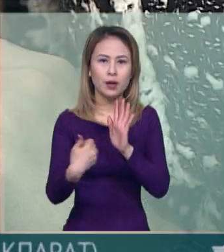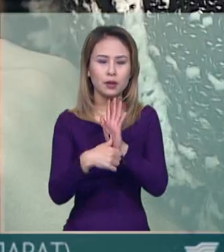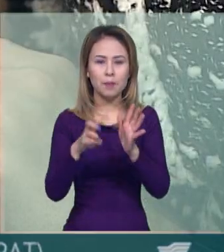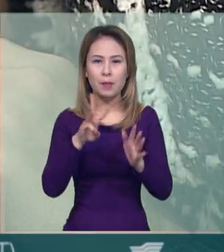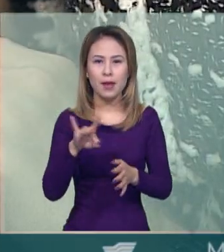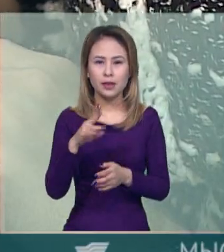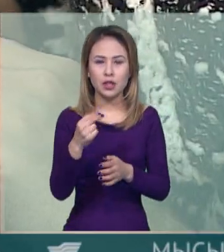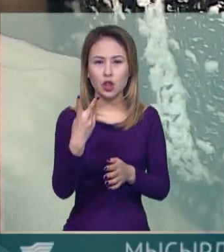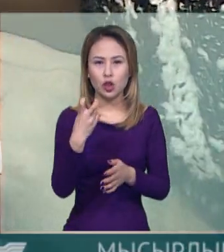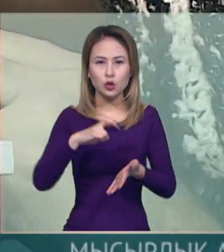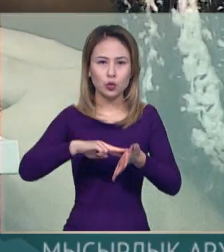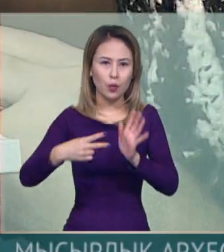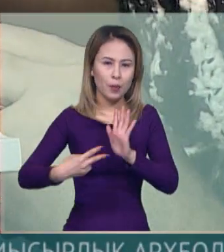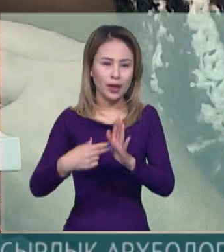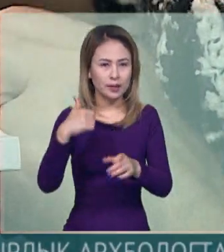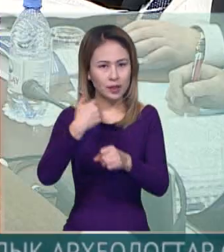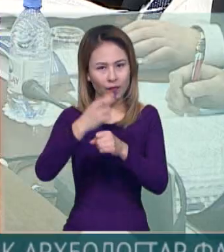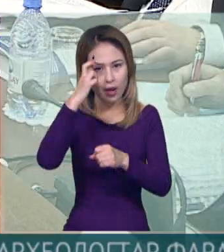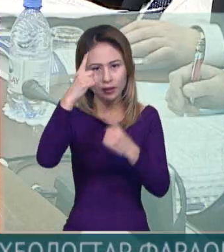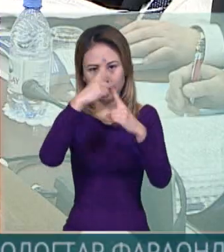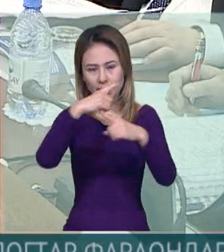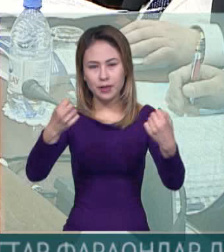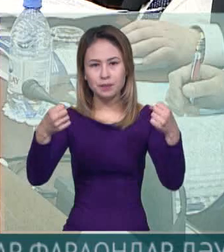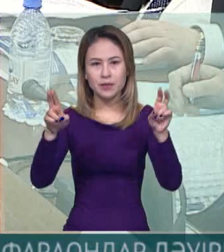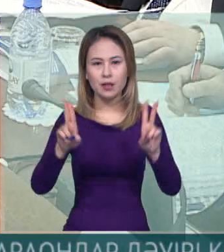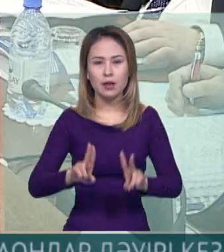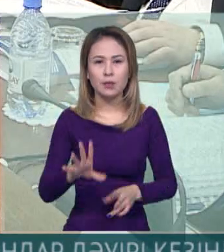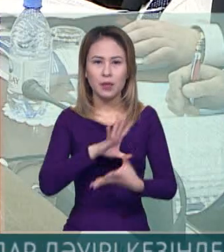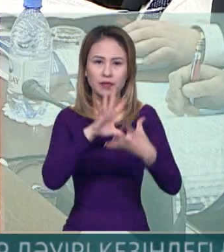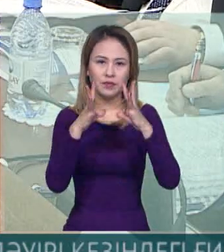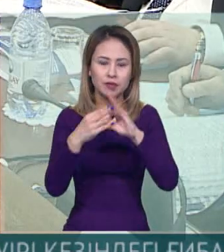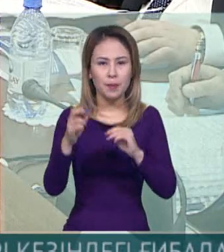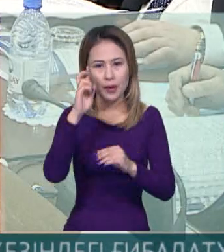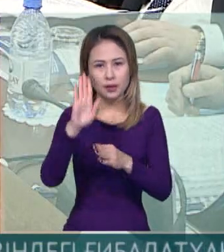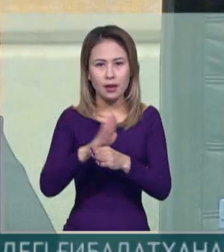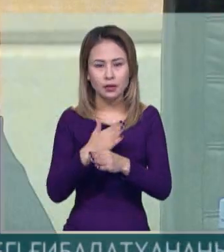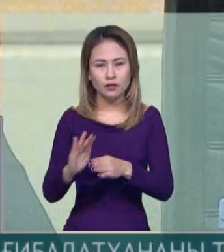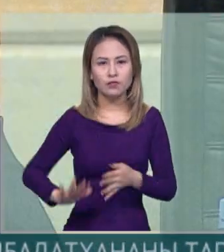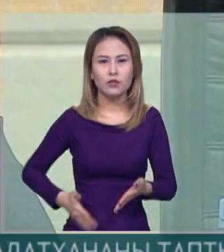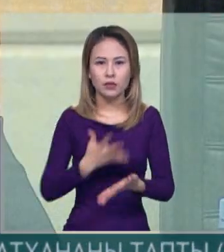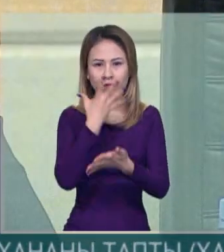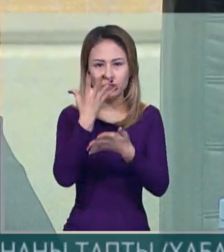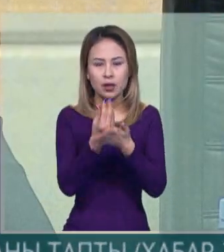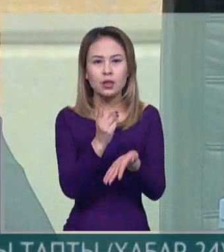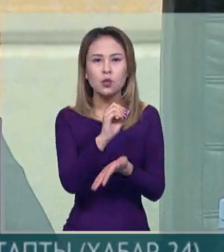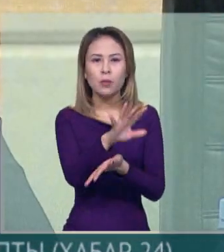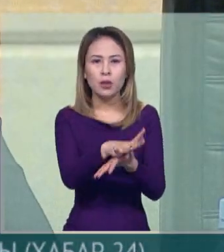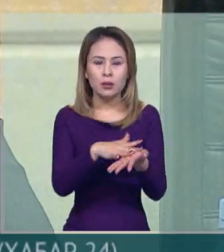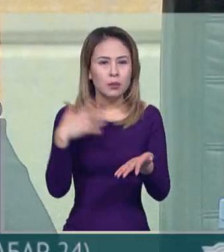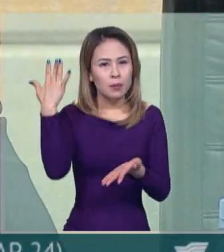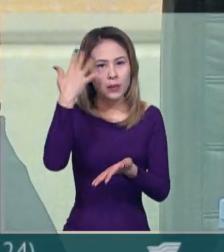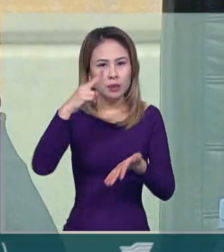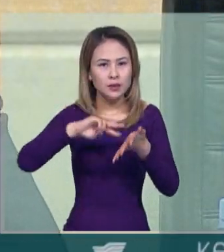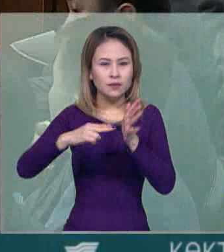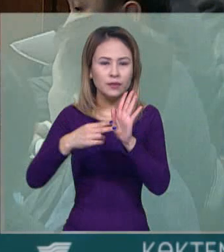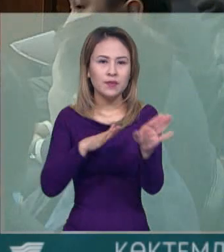жететін 200 жоба. Елбасының Қазақстан халқына арнаған жолдау аясында мемлекеттік жекеменшік әріптестікті одан әрі дамыту мақсатында да